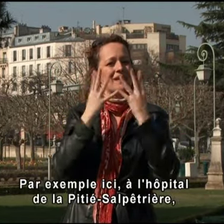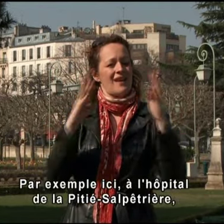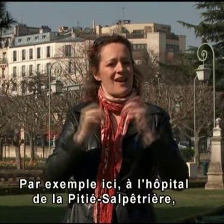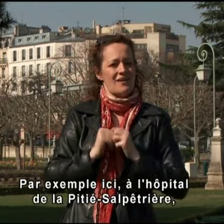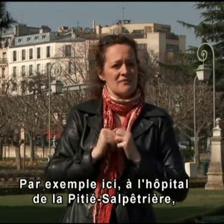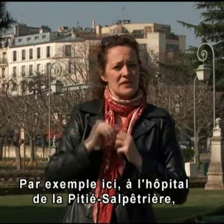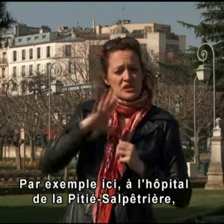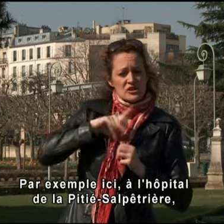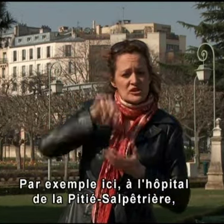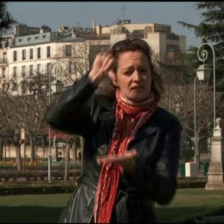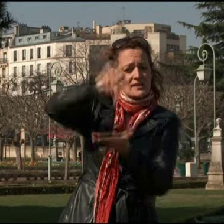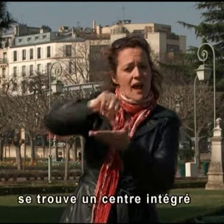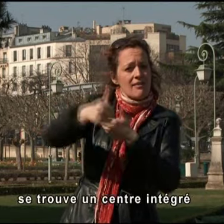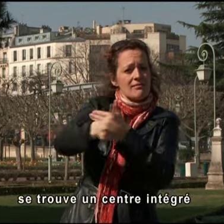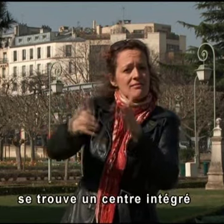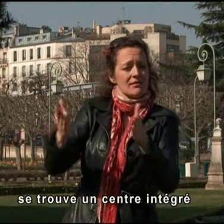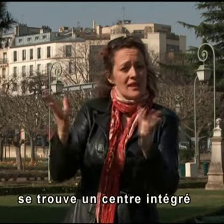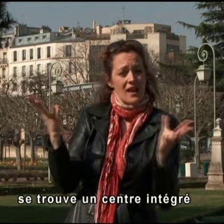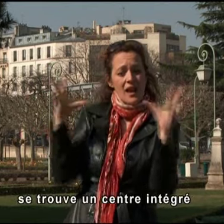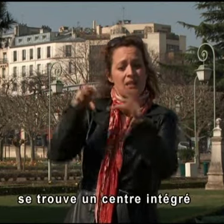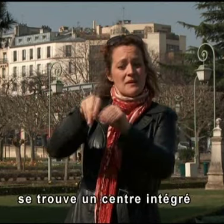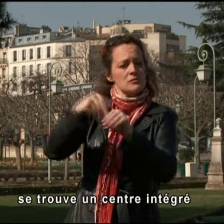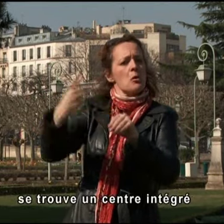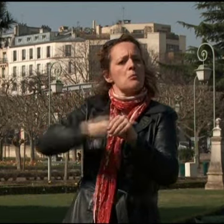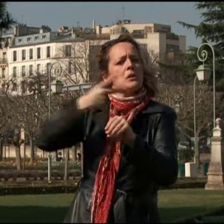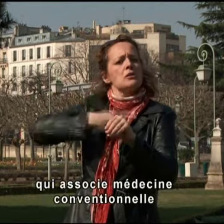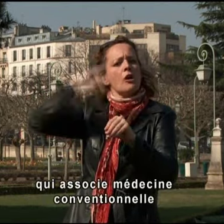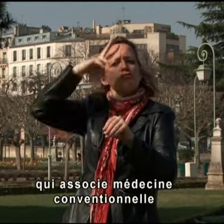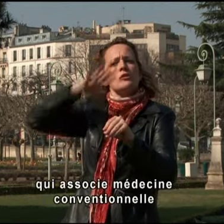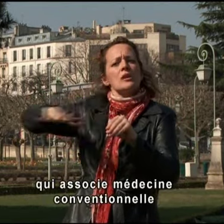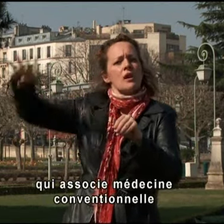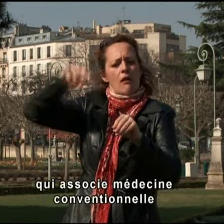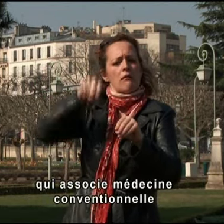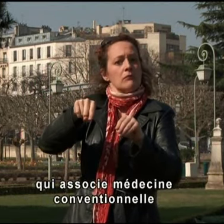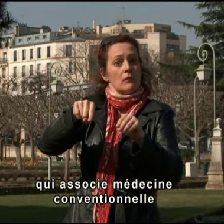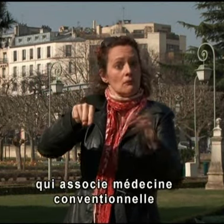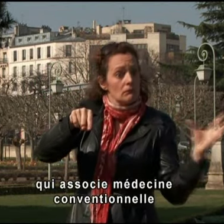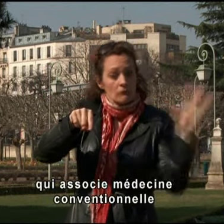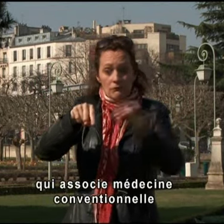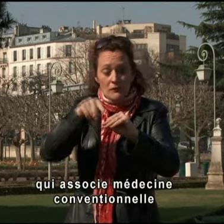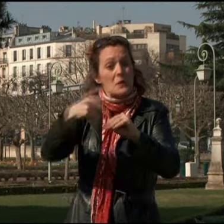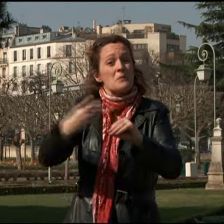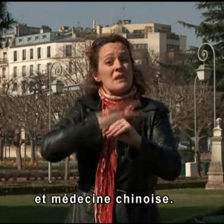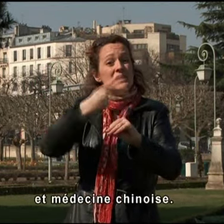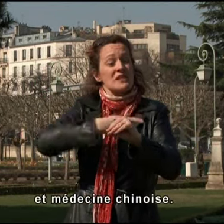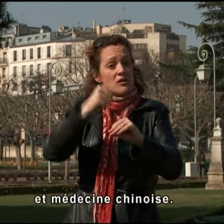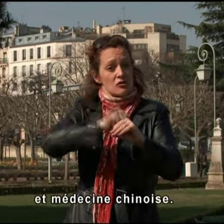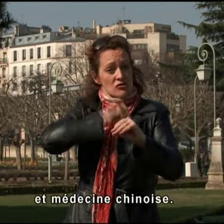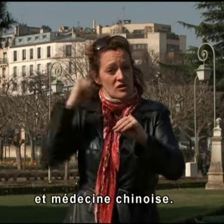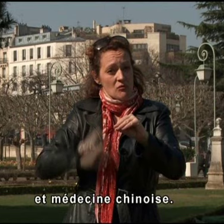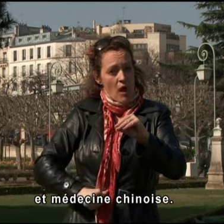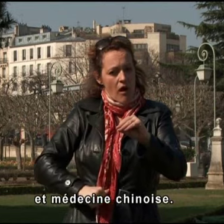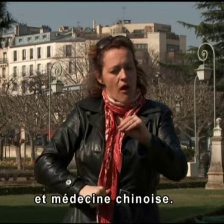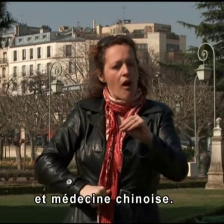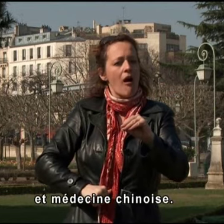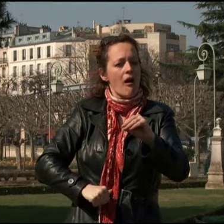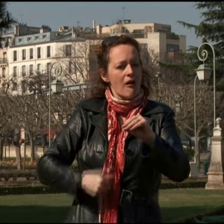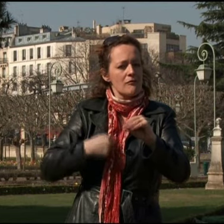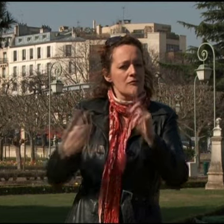la Pitié-Salpêtrière, se trouve un centre intégré qui associe médecine conventionnelle et médecine